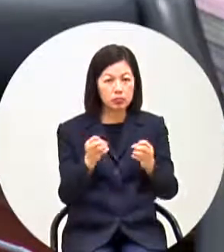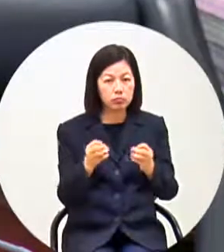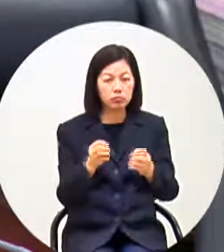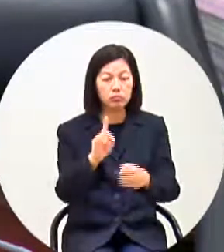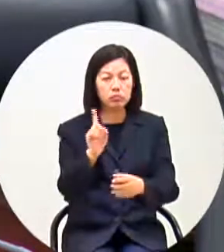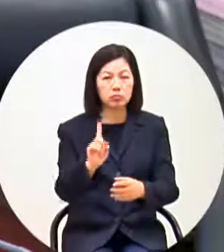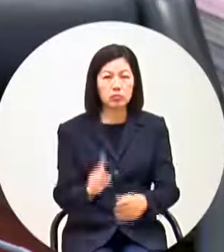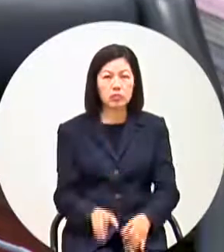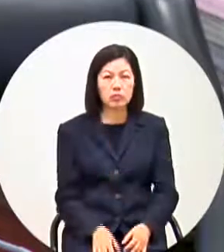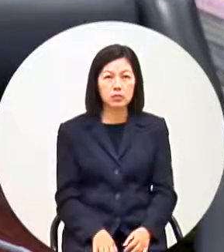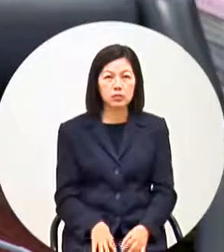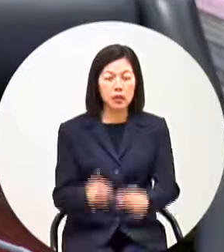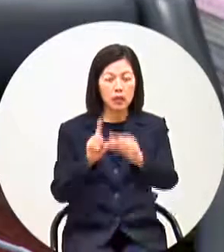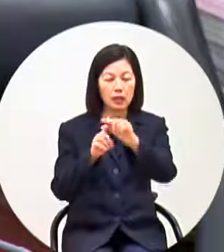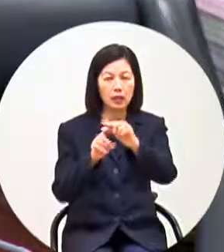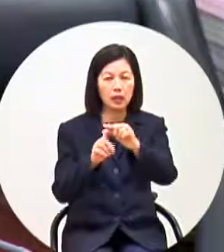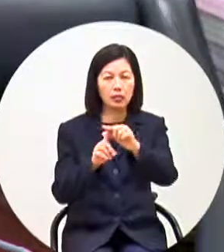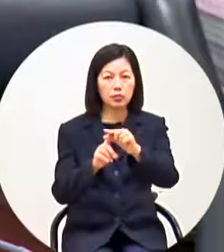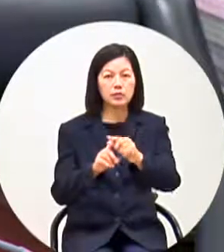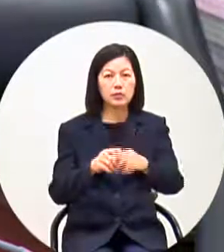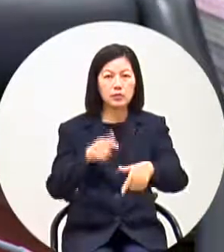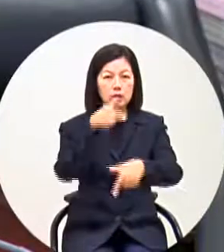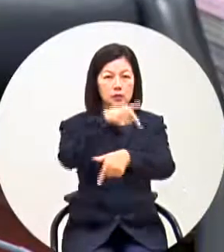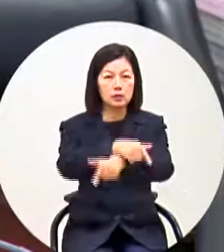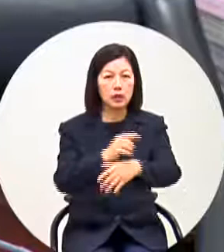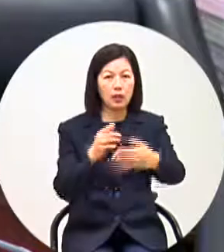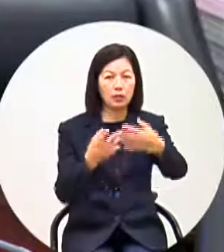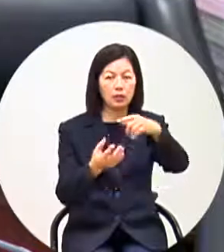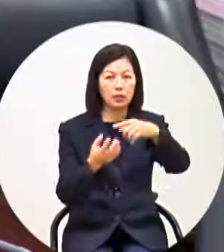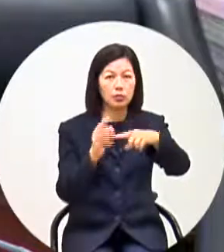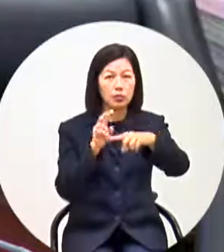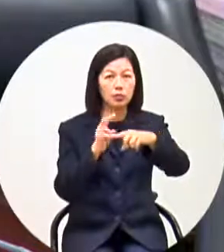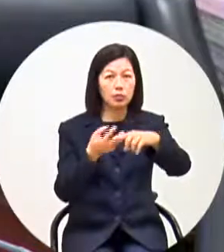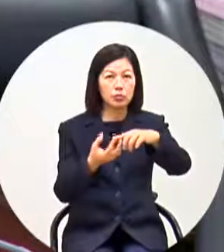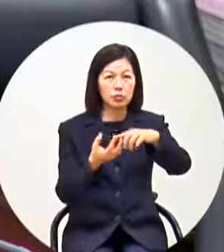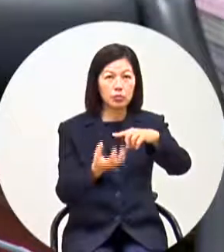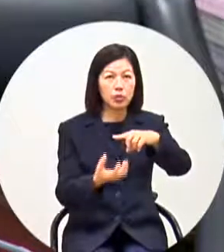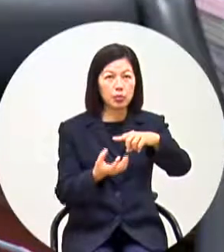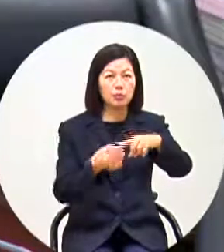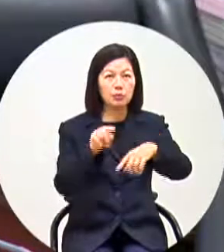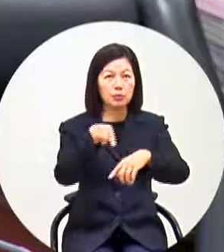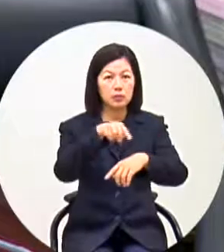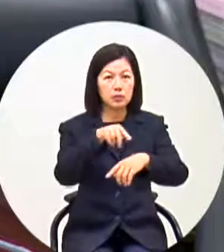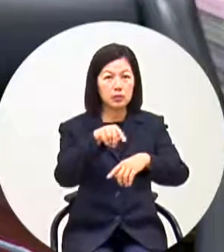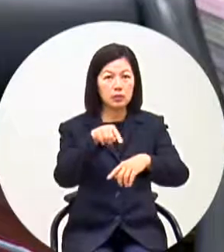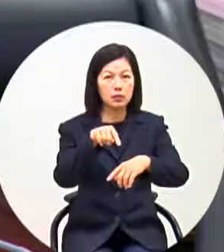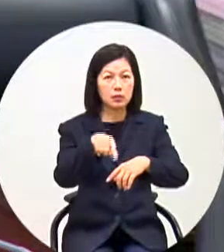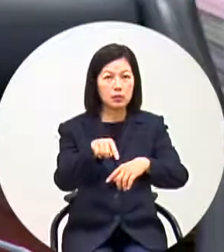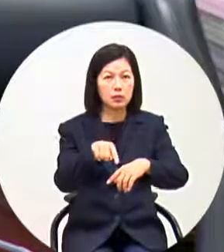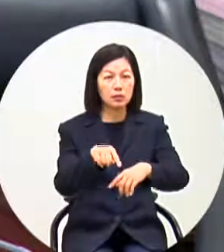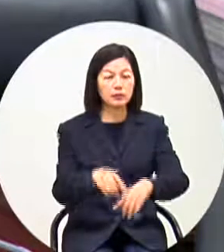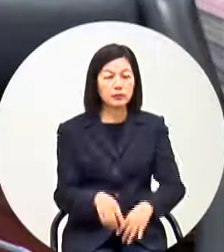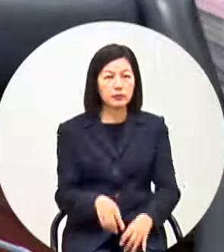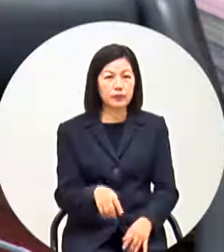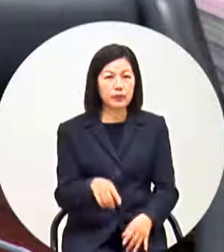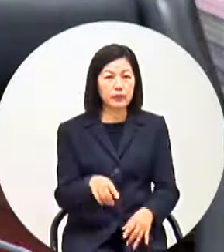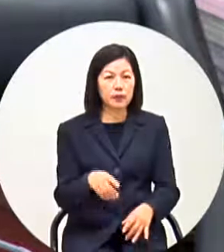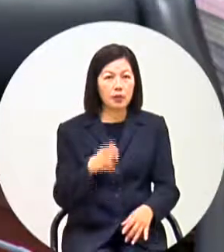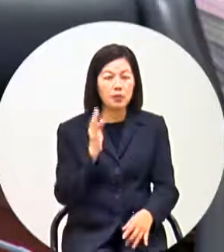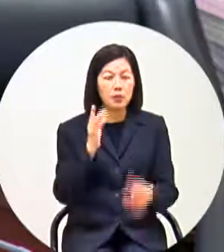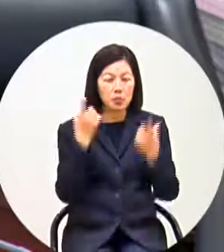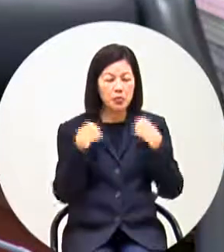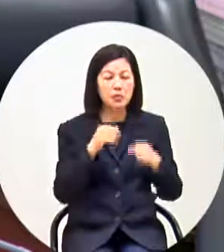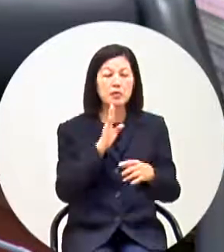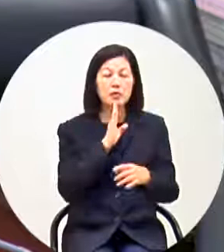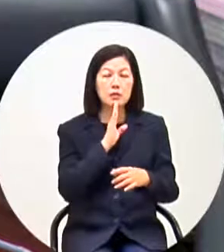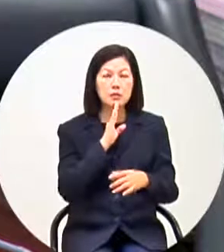的彩虹眷村哦。它原先是一个遗弃废弃一个区域哦。那透过一个